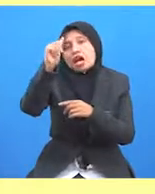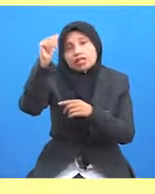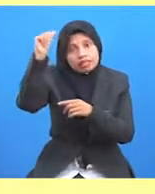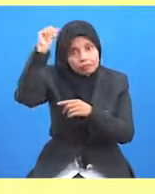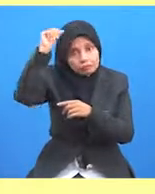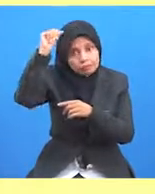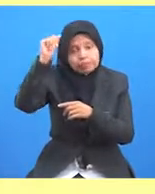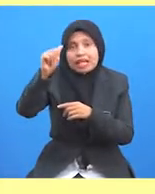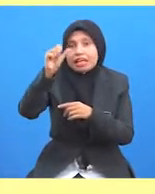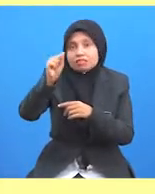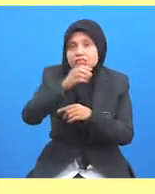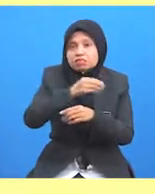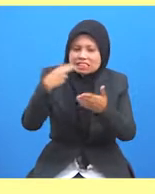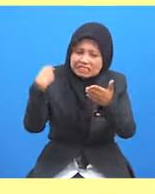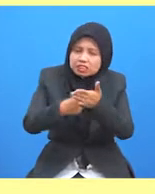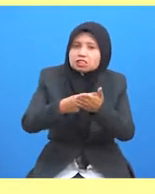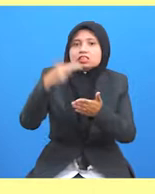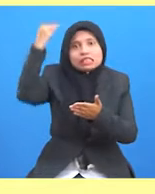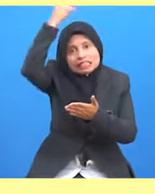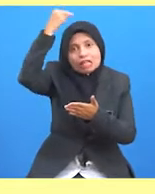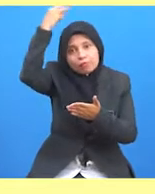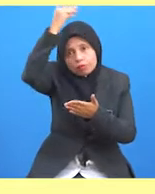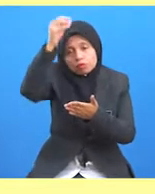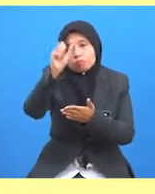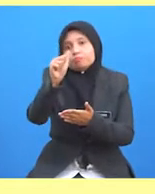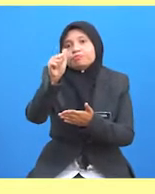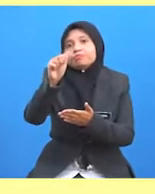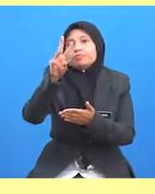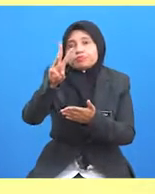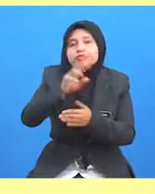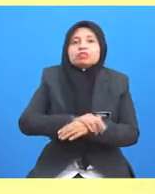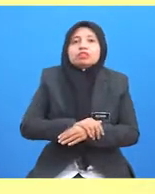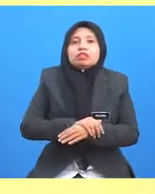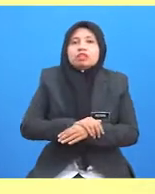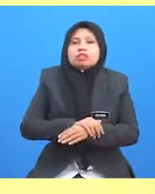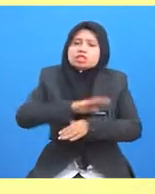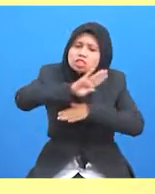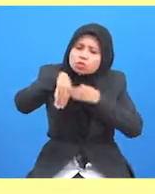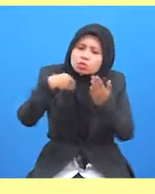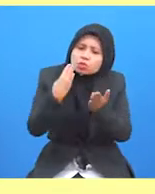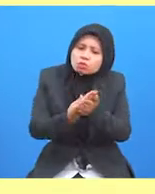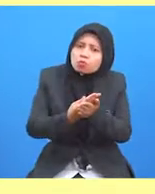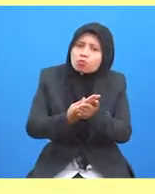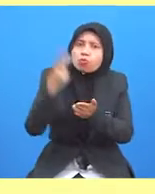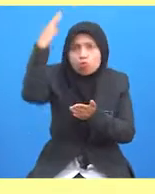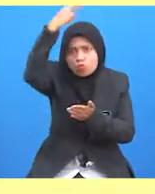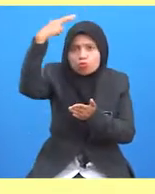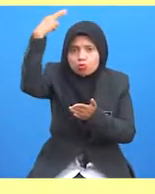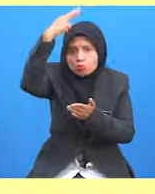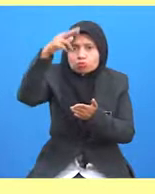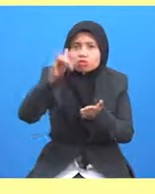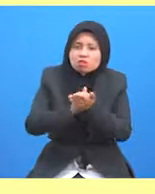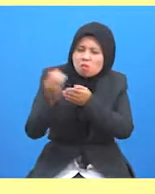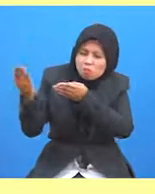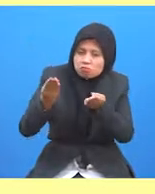sallallahu alaihi wasallam. Kesemua para rasul ini mengajak manusia untuk menunaikan perintah